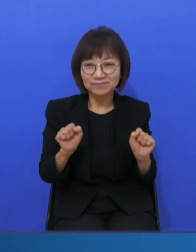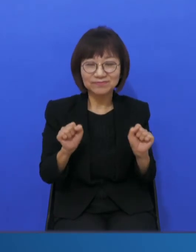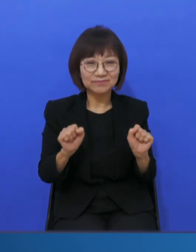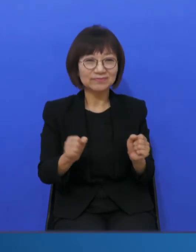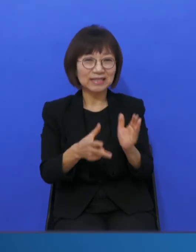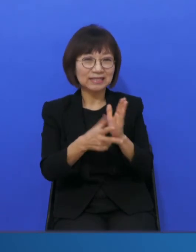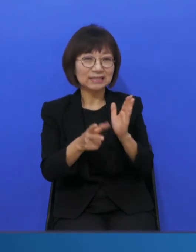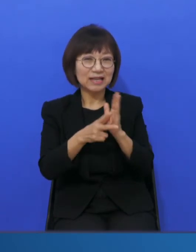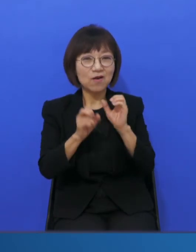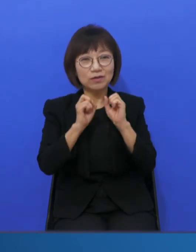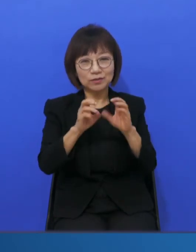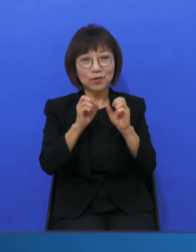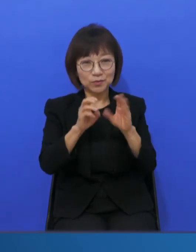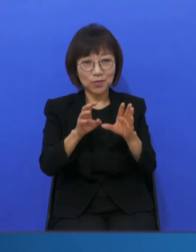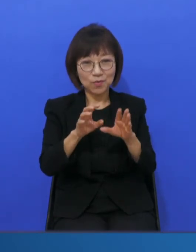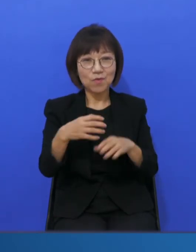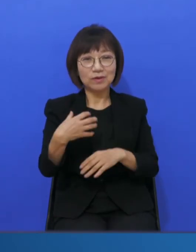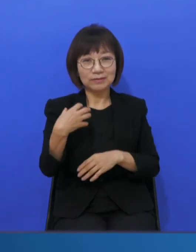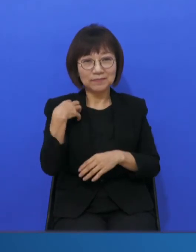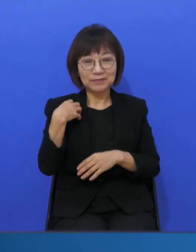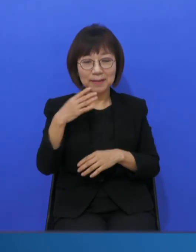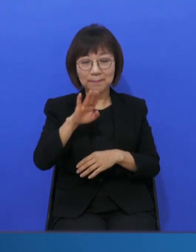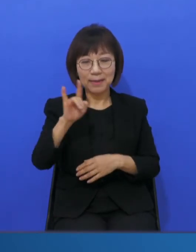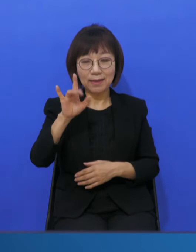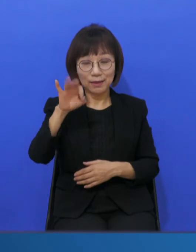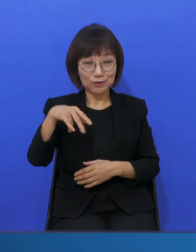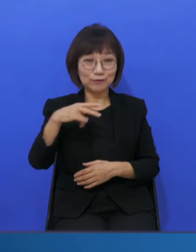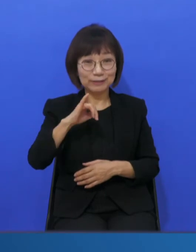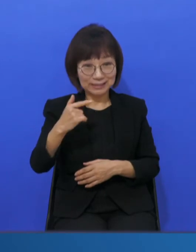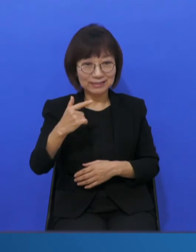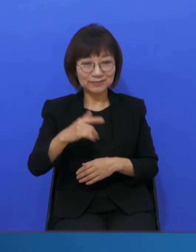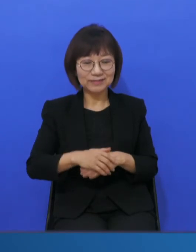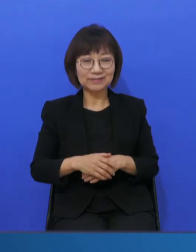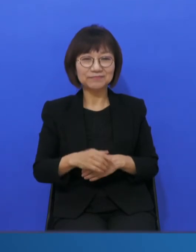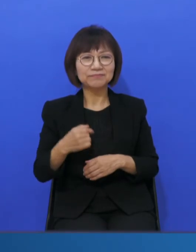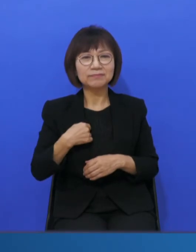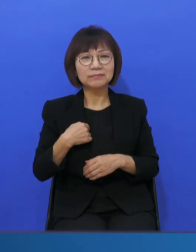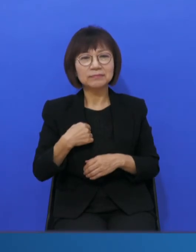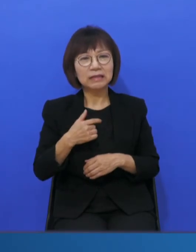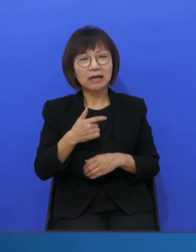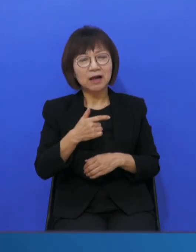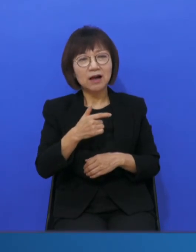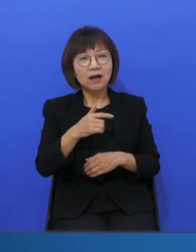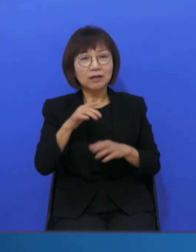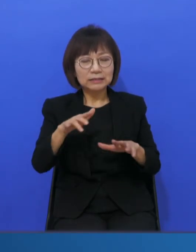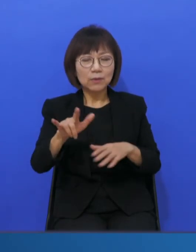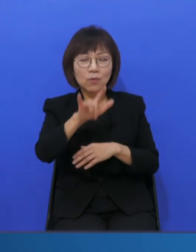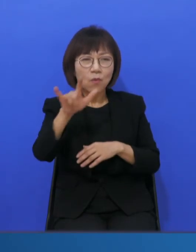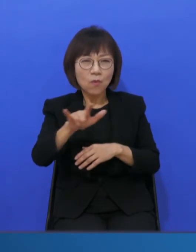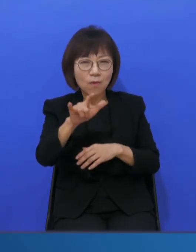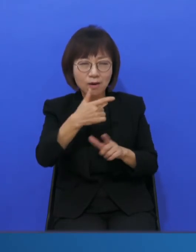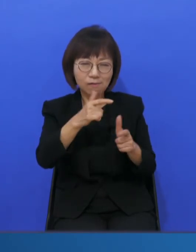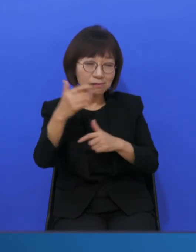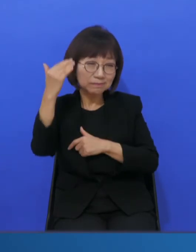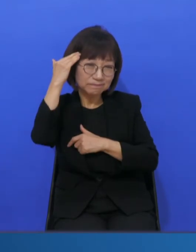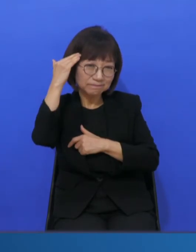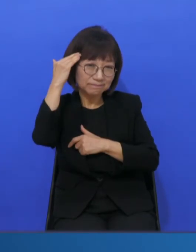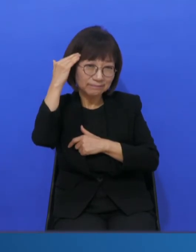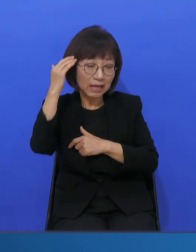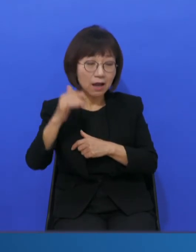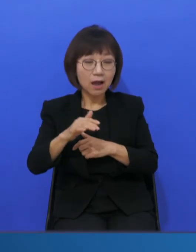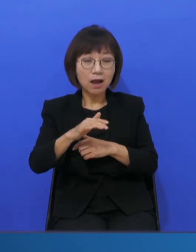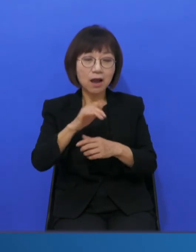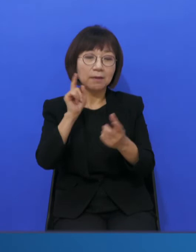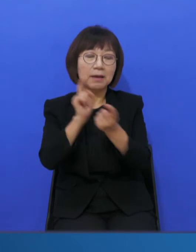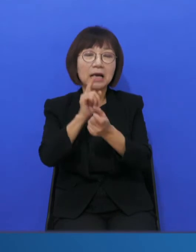안녕하세요. 자료 선교실 소속 배유진 팀장이라고 합니다. 저희 일상에 큰 영향을 주고 있는 코로나19가 우리에게 온